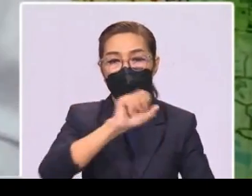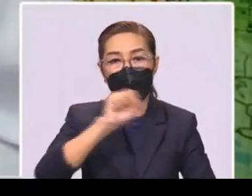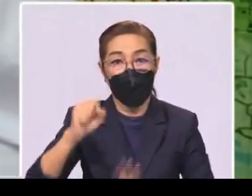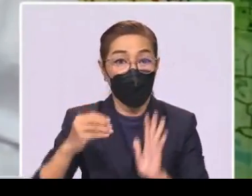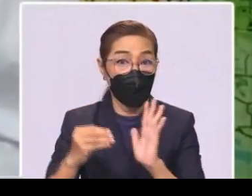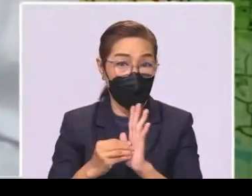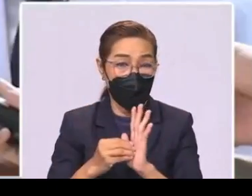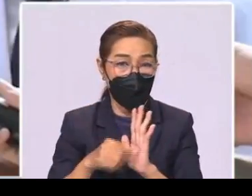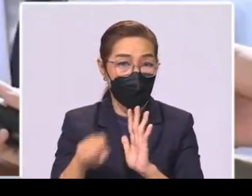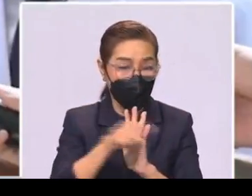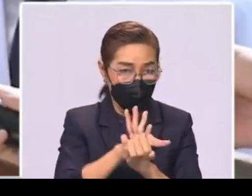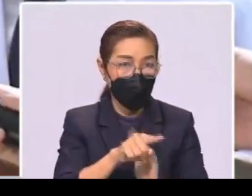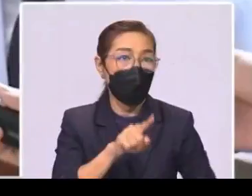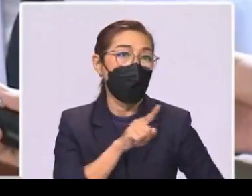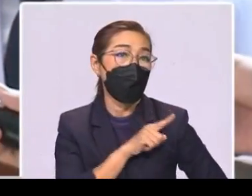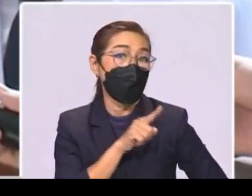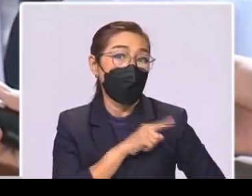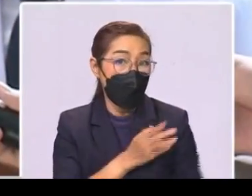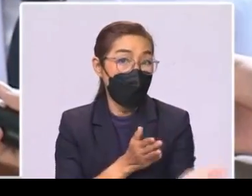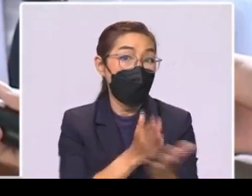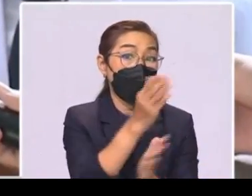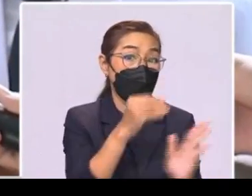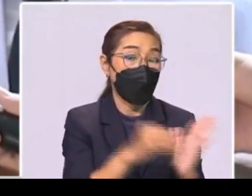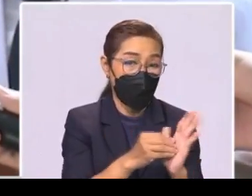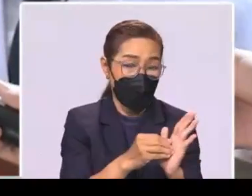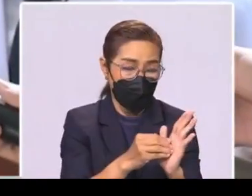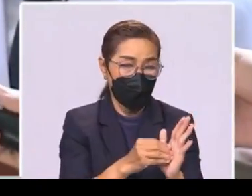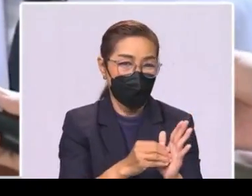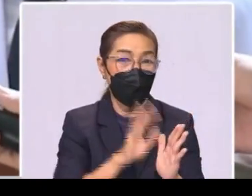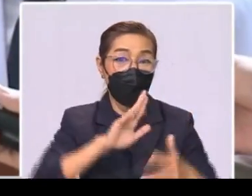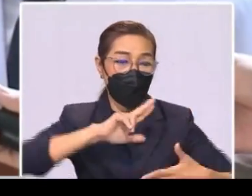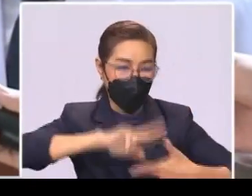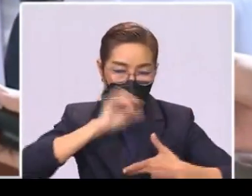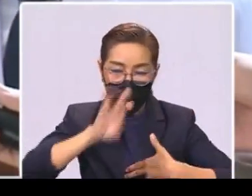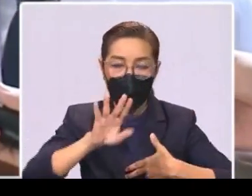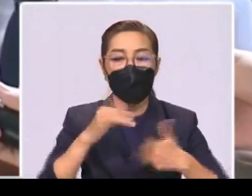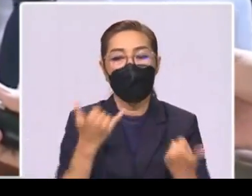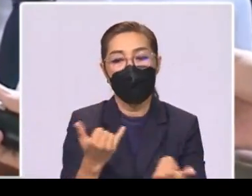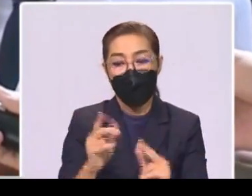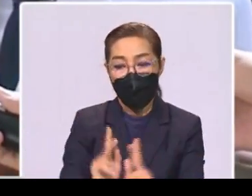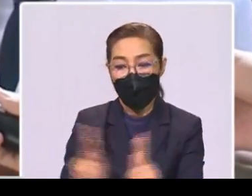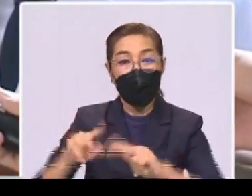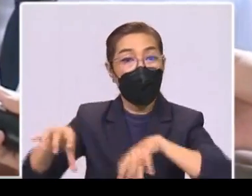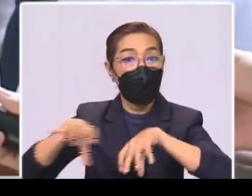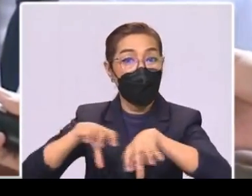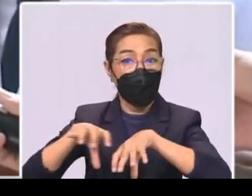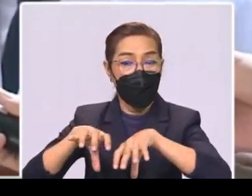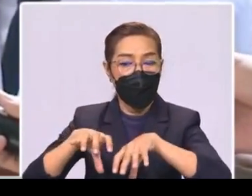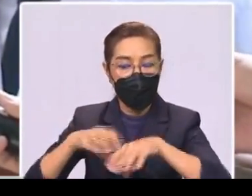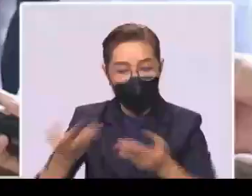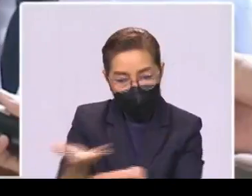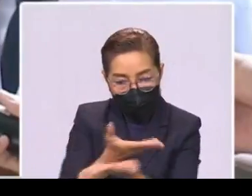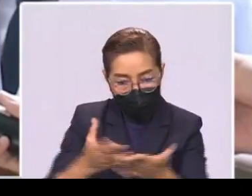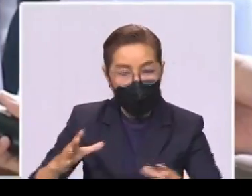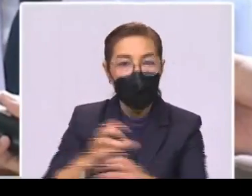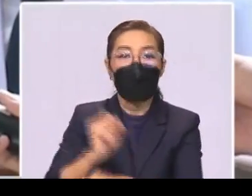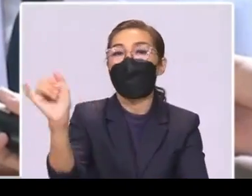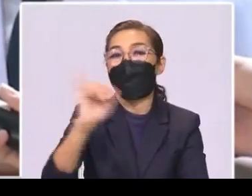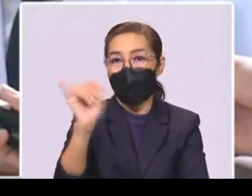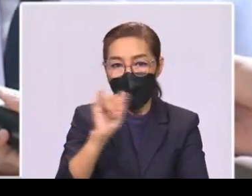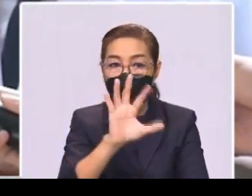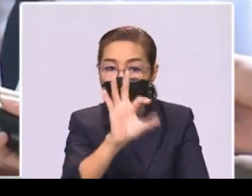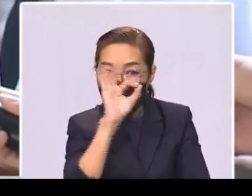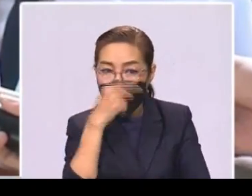ฐานะหัวหน้าภาคกทมพรรคพลังประชารัฐบอกว่ายังไม่มีมติจากคณะกรรมการบริหารพรรคว่าจะส่งใครลงสมัครผู้ว่า